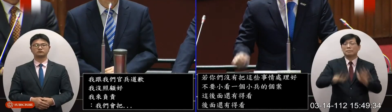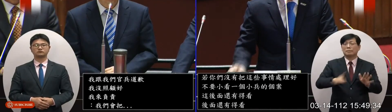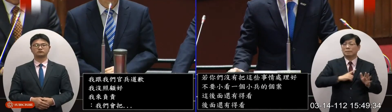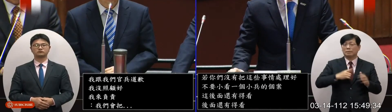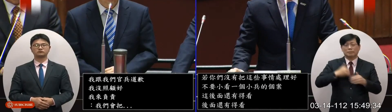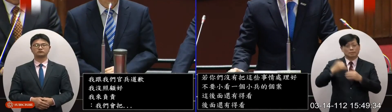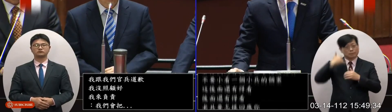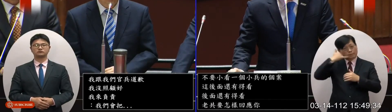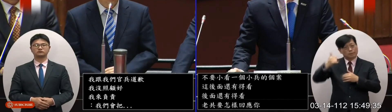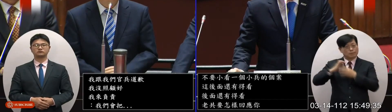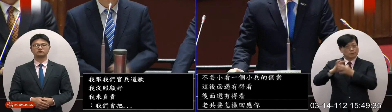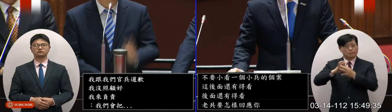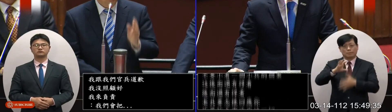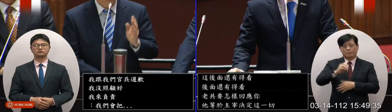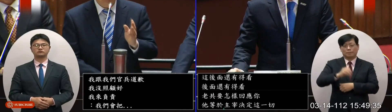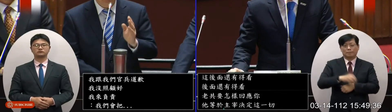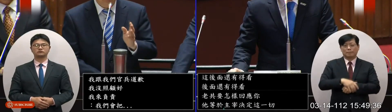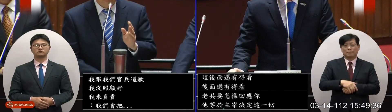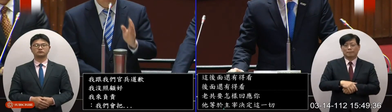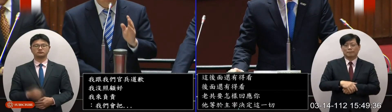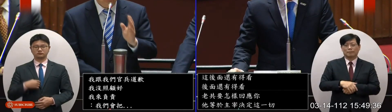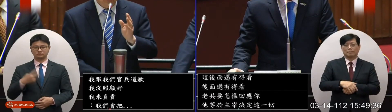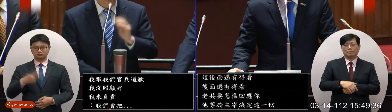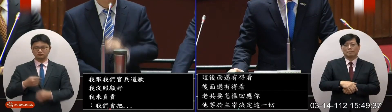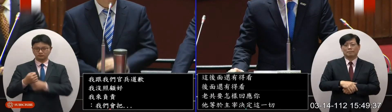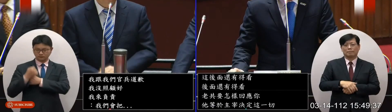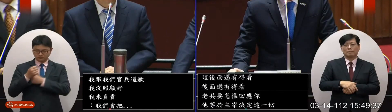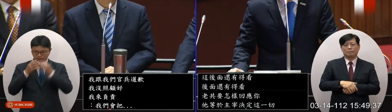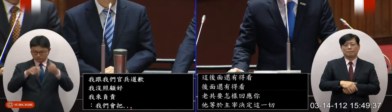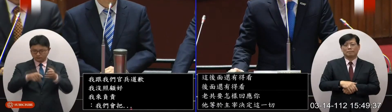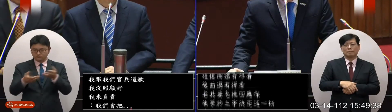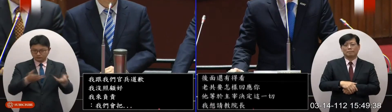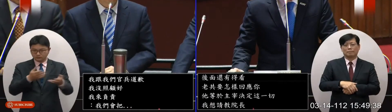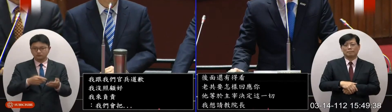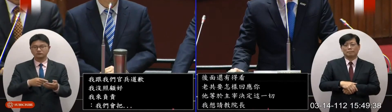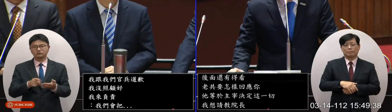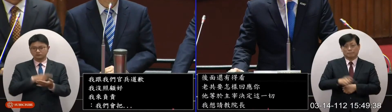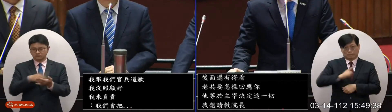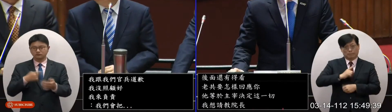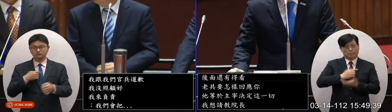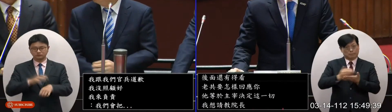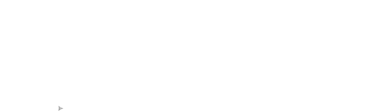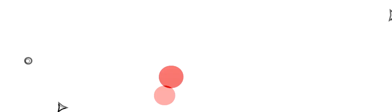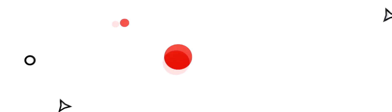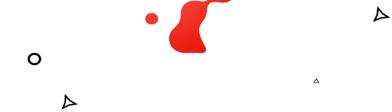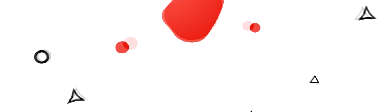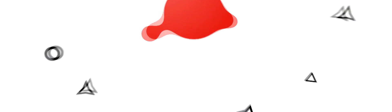跟他通过话？ 我们会好好的处理这个个案， 好好的处理。